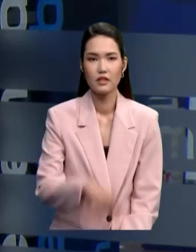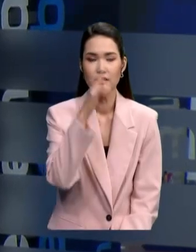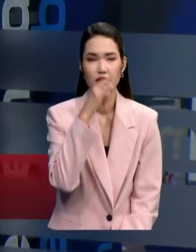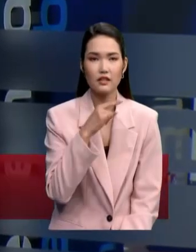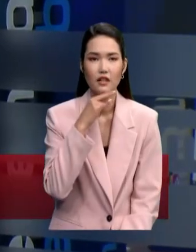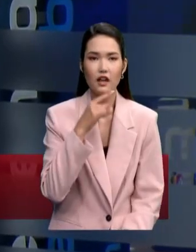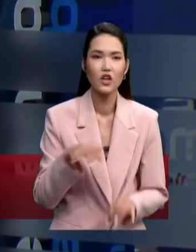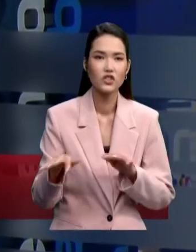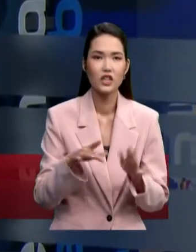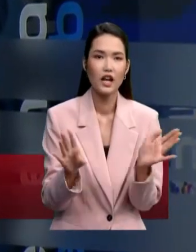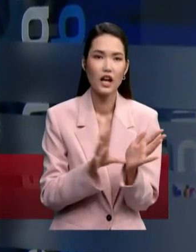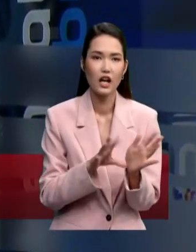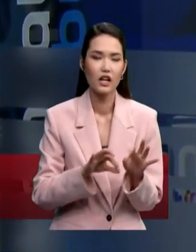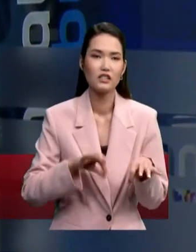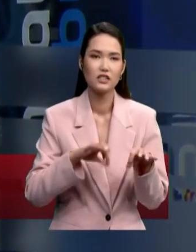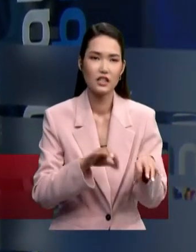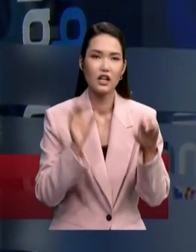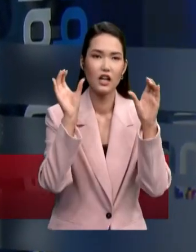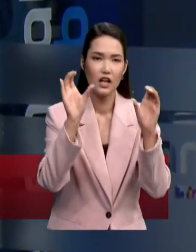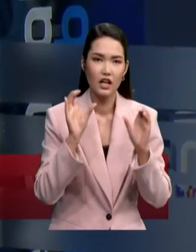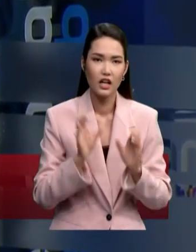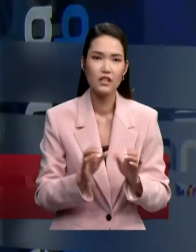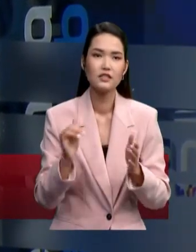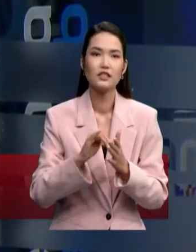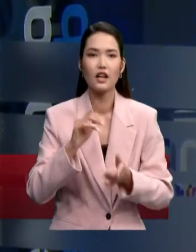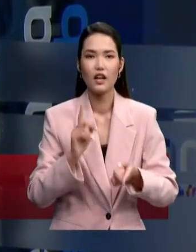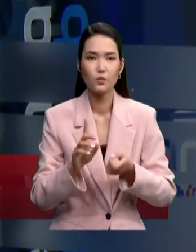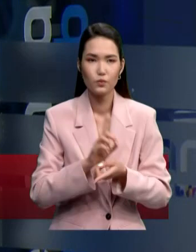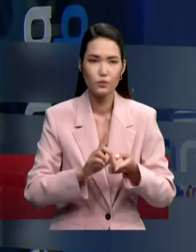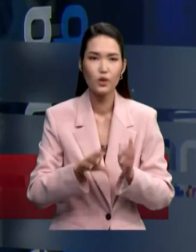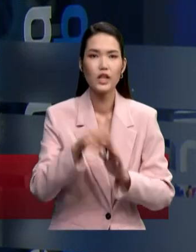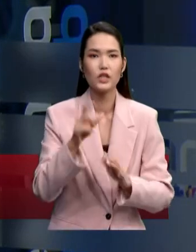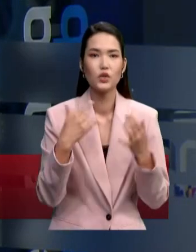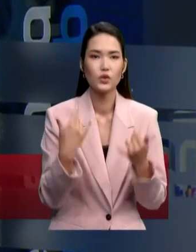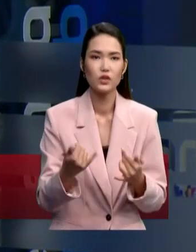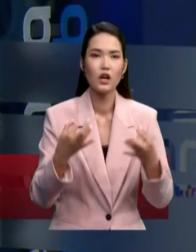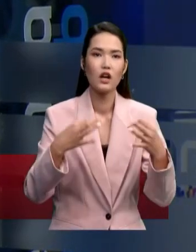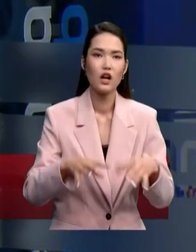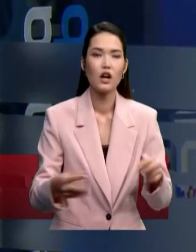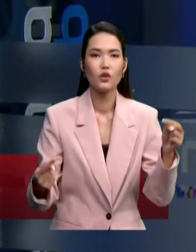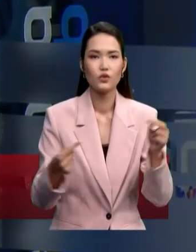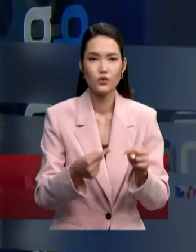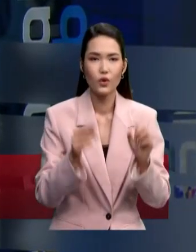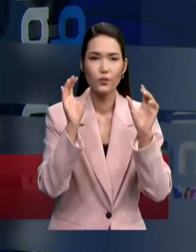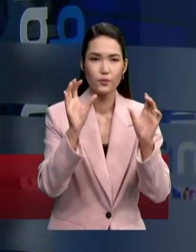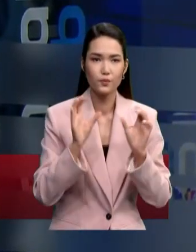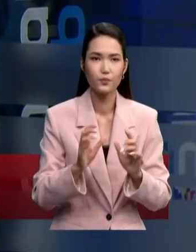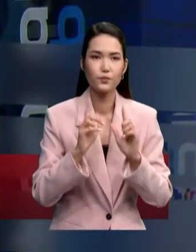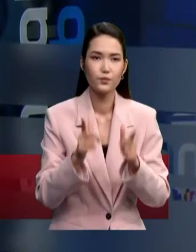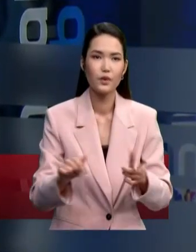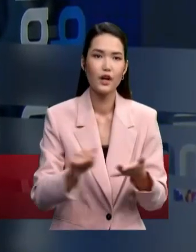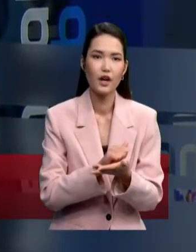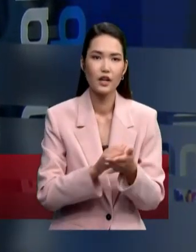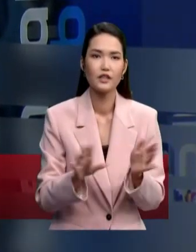Казахстане передвижение на электросамокатах законодательно регламентировали. Депутаты сегодня одобрили соответствующий проект закона. Согласно